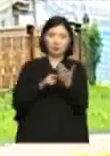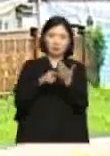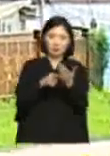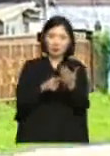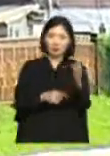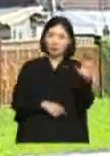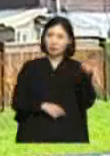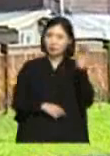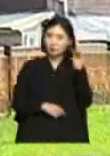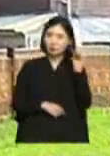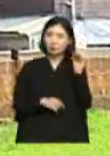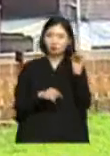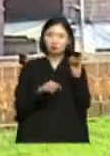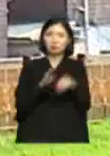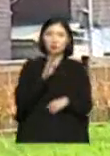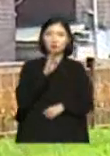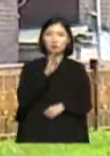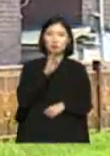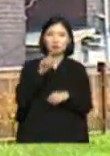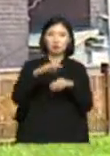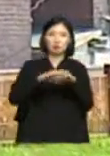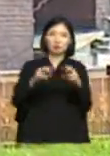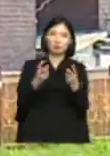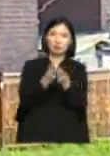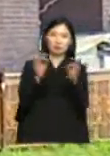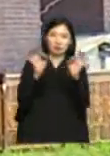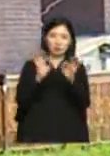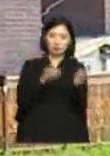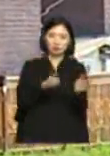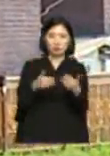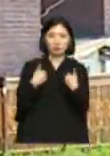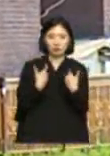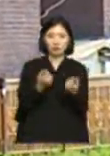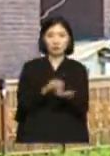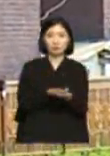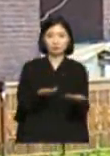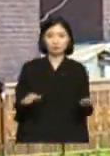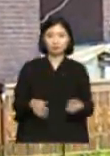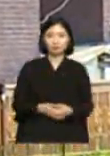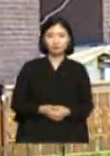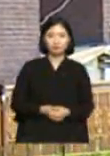귀담아 현실적인 대책을 마련해야 하지 않을까요? 집중 취재 와디슈 최인영입니다.